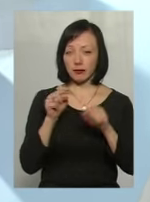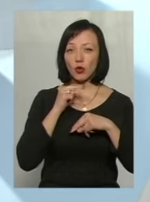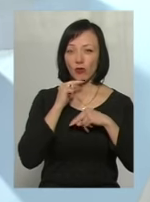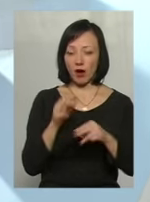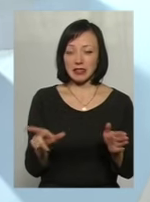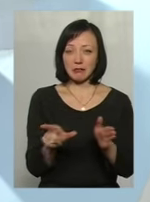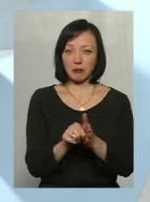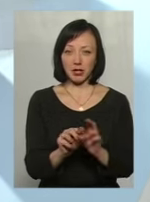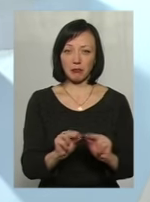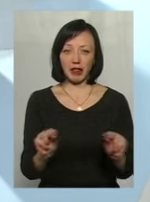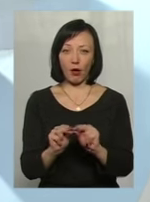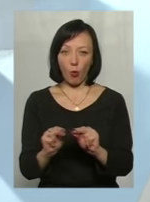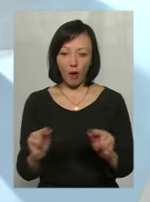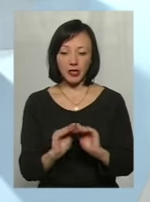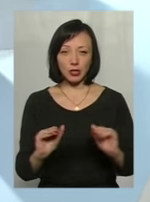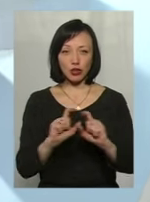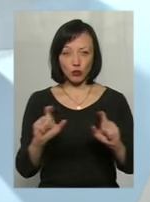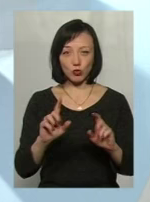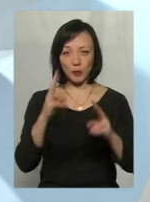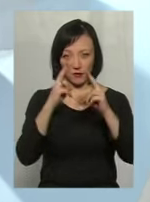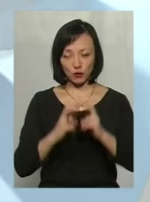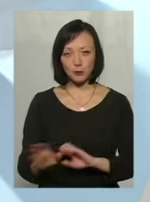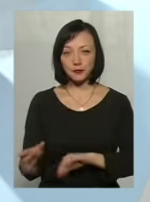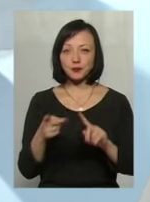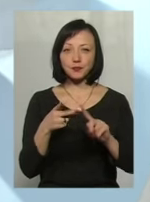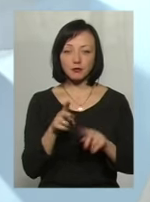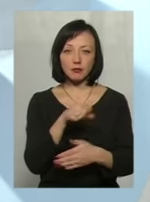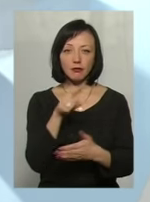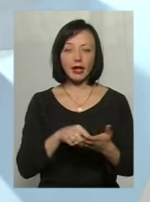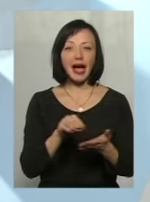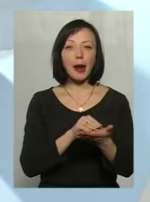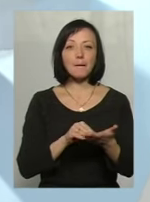з педагогами-дошкільниками будемо вивчати. Друге питання – репетиторство.